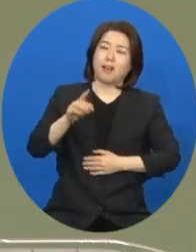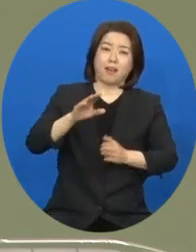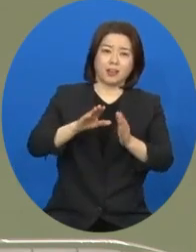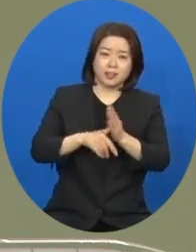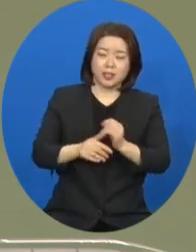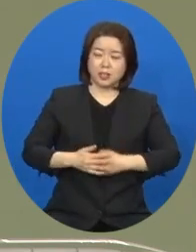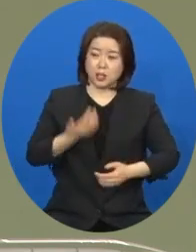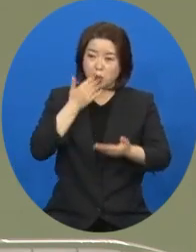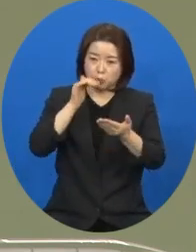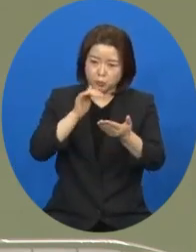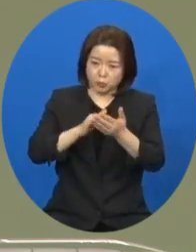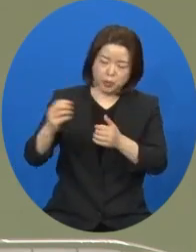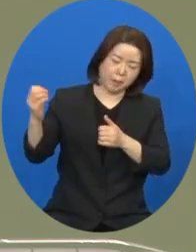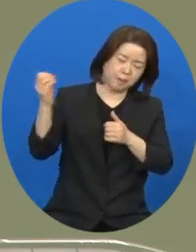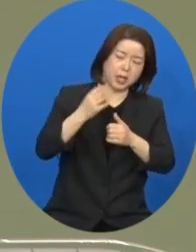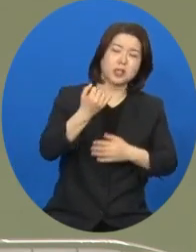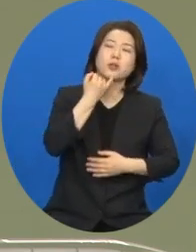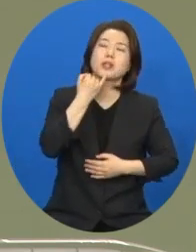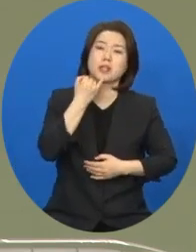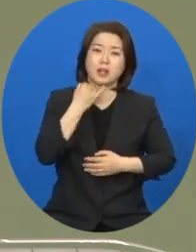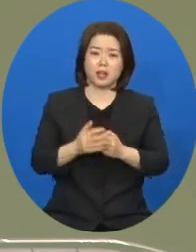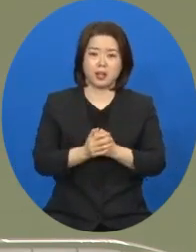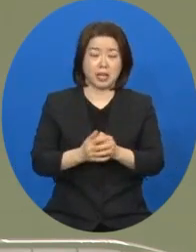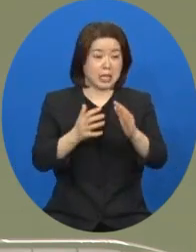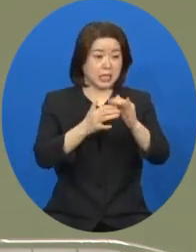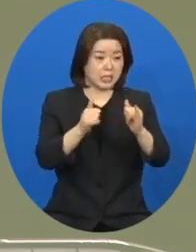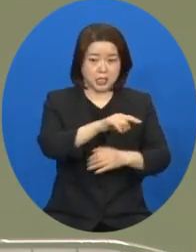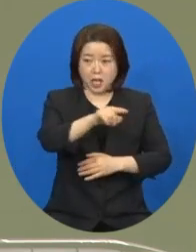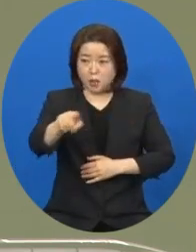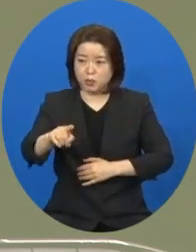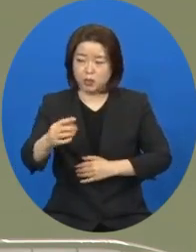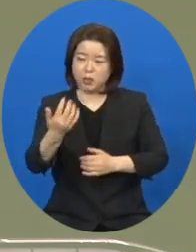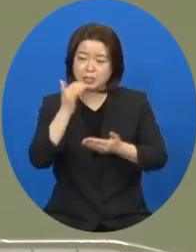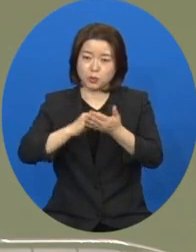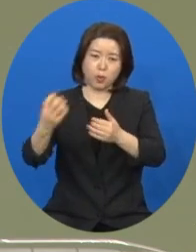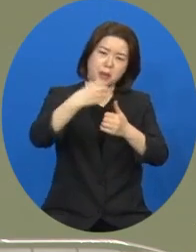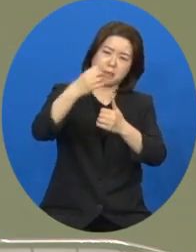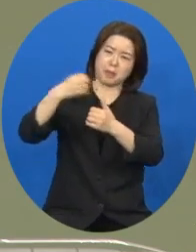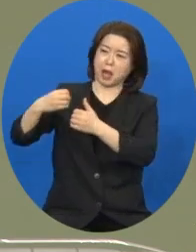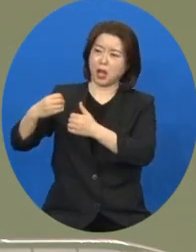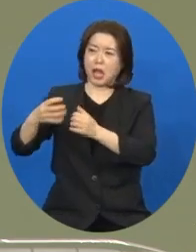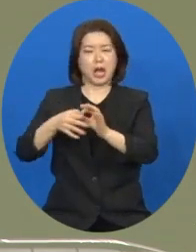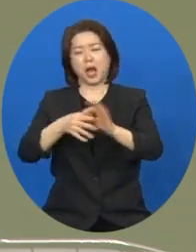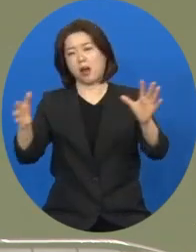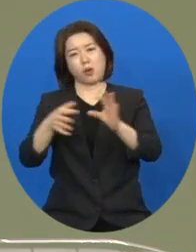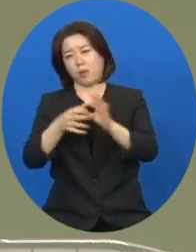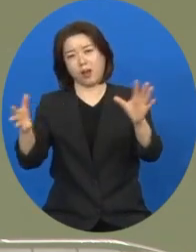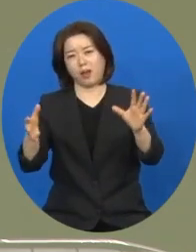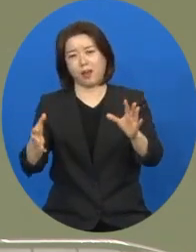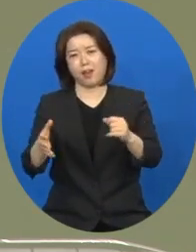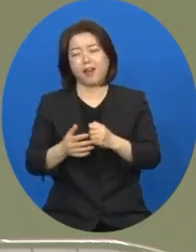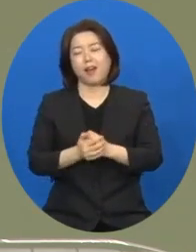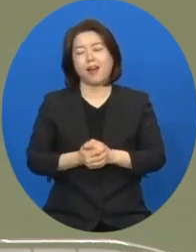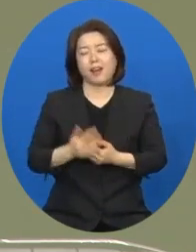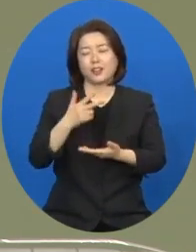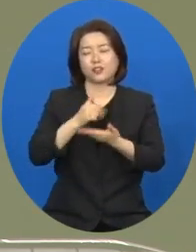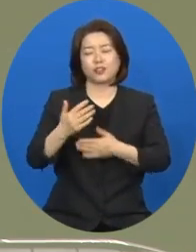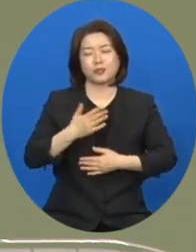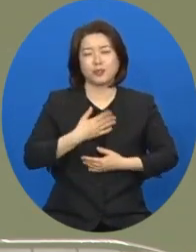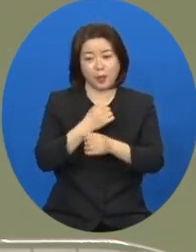맞아도 좋겠더라고. 사람들로부터 어떤 돌을 맞아도 상관없어요. 주님이 나를